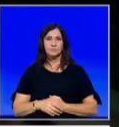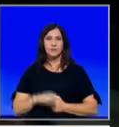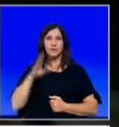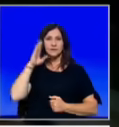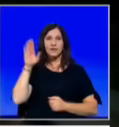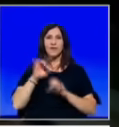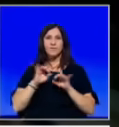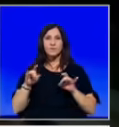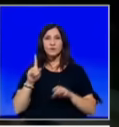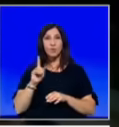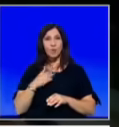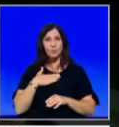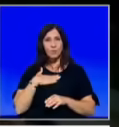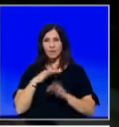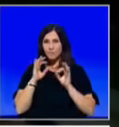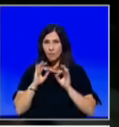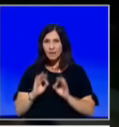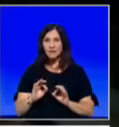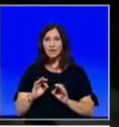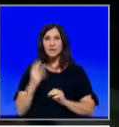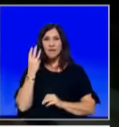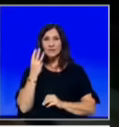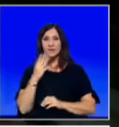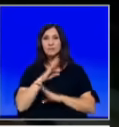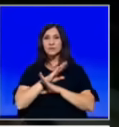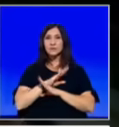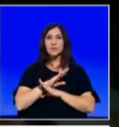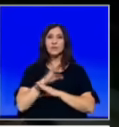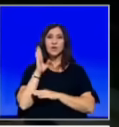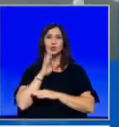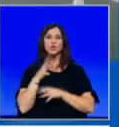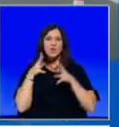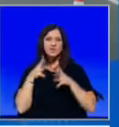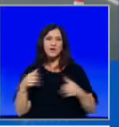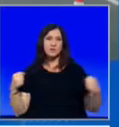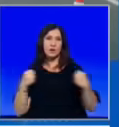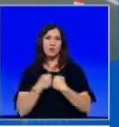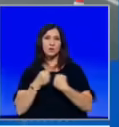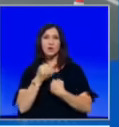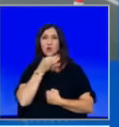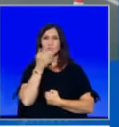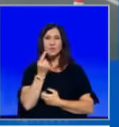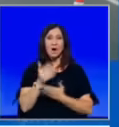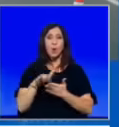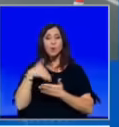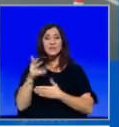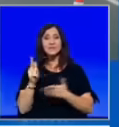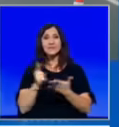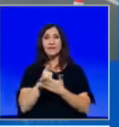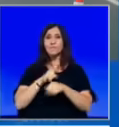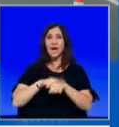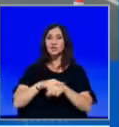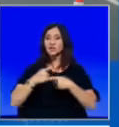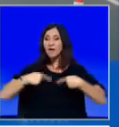Здравейте! Информацията, която разполагаме до момента за трима загинали души при зверска катастрофа, случила се малко след 17 часа